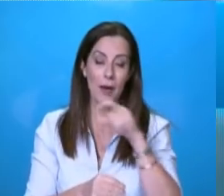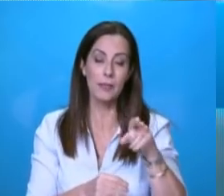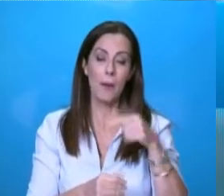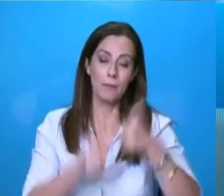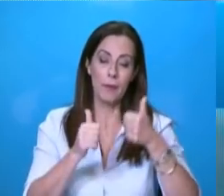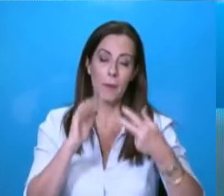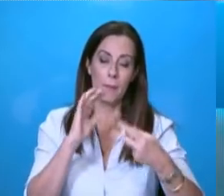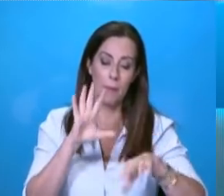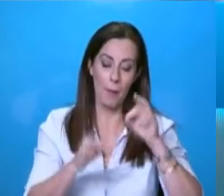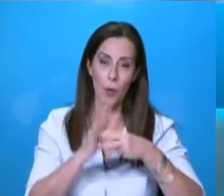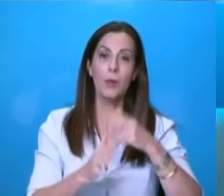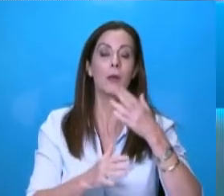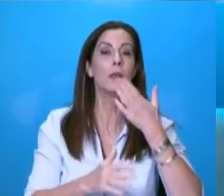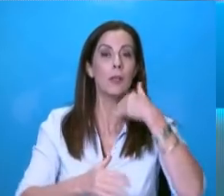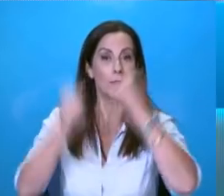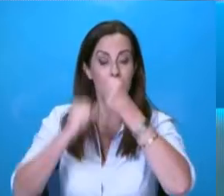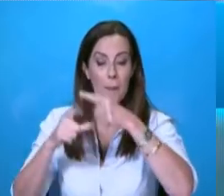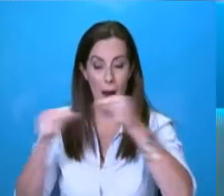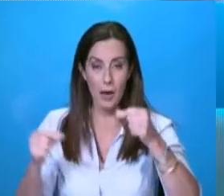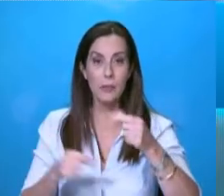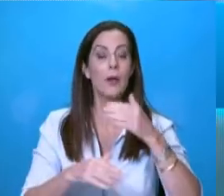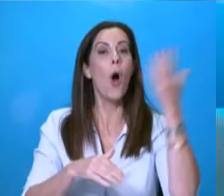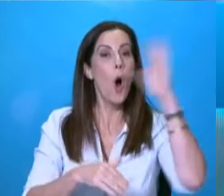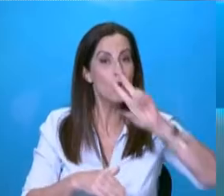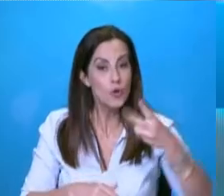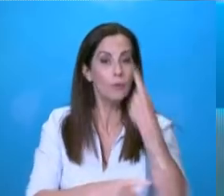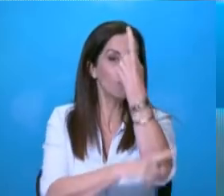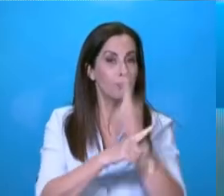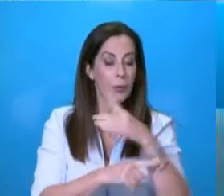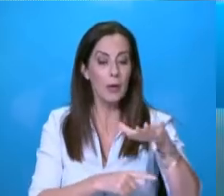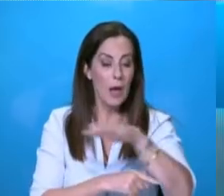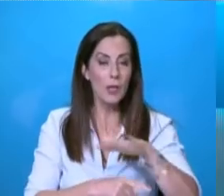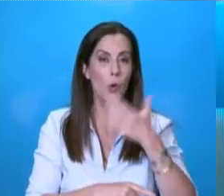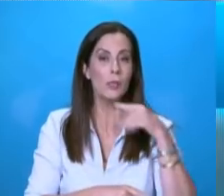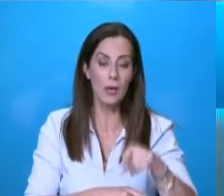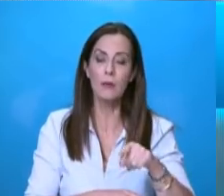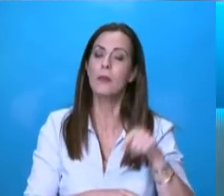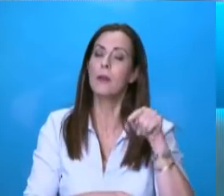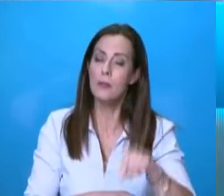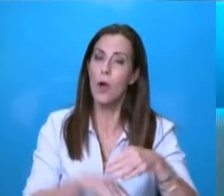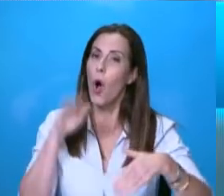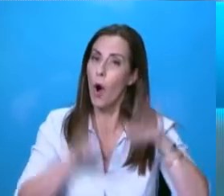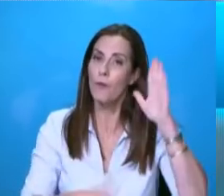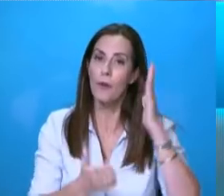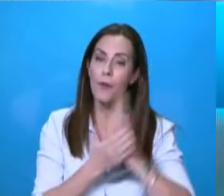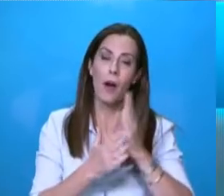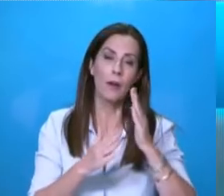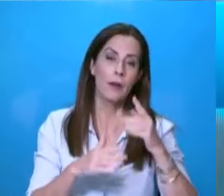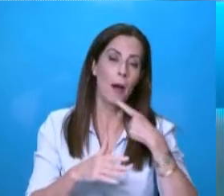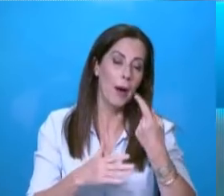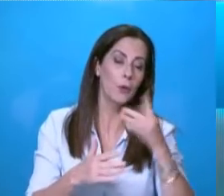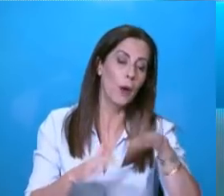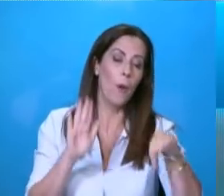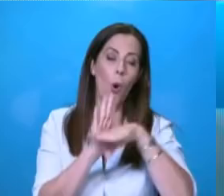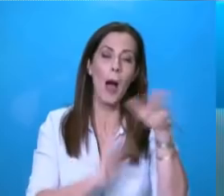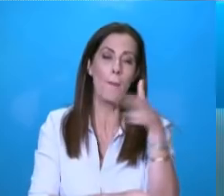צה"ל תקף ברצועה, בבוקר בוצעו שיגורים נוספים לעבר עוטף עזה, ובזמן שזה קרה, רובנו כבר חזרנו לדבר על חוק המצלמות,